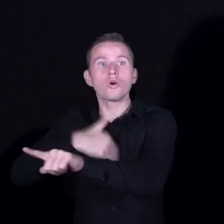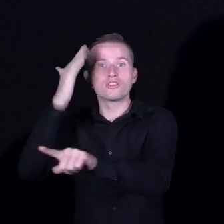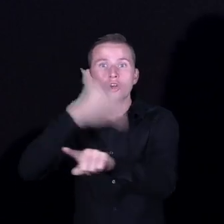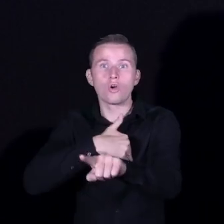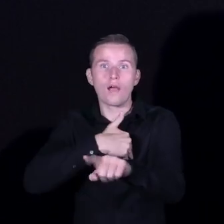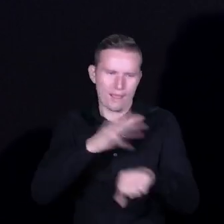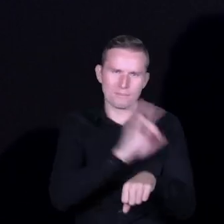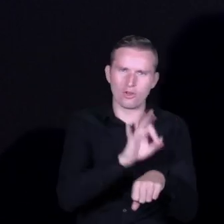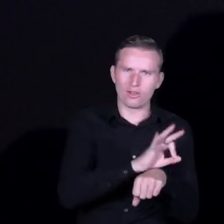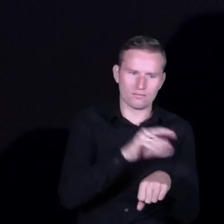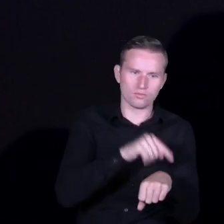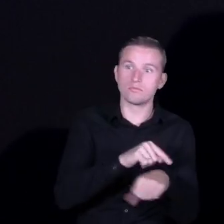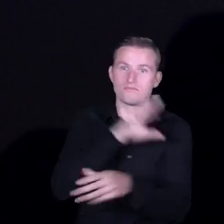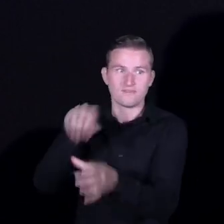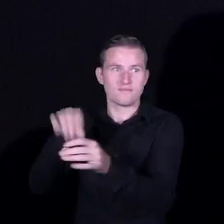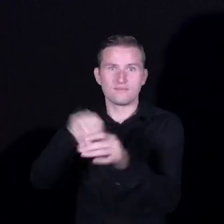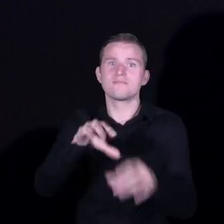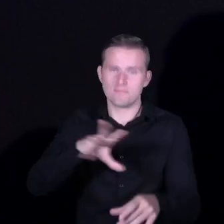w systemie, który istnieje bez